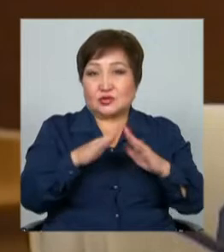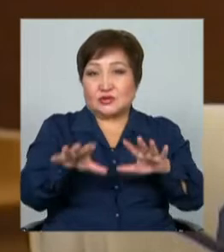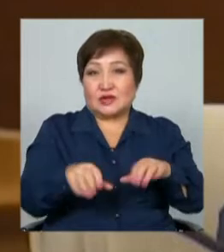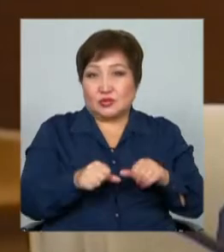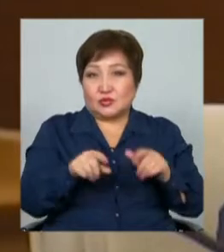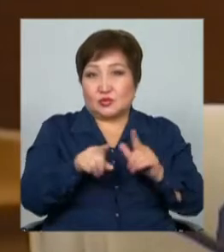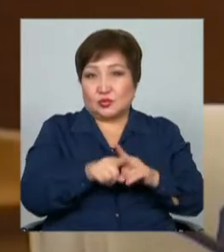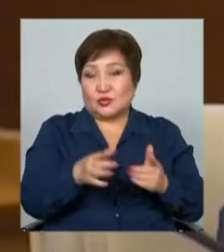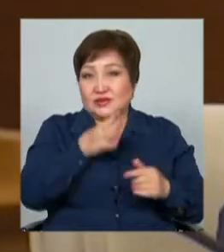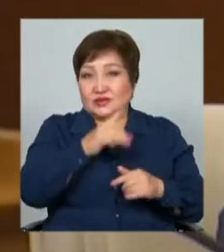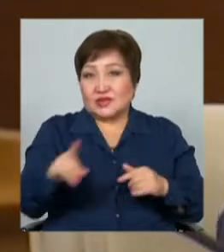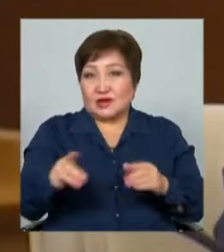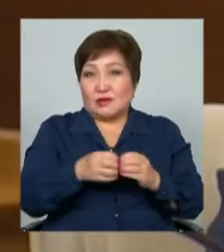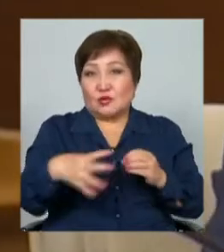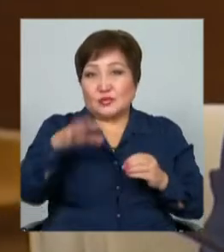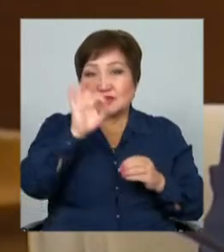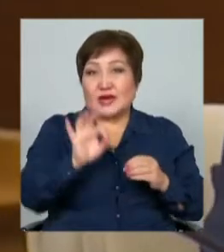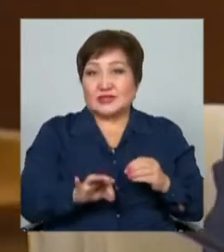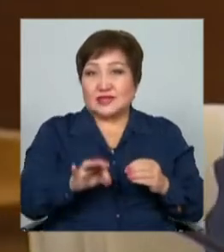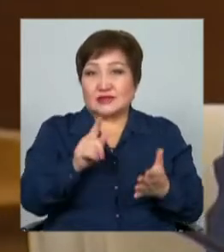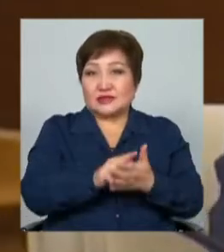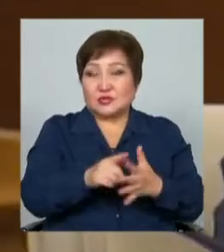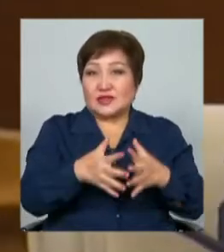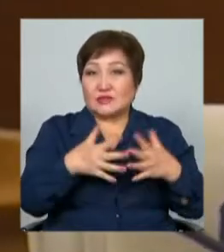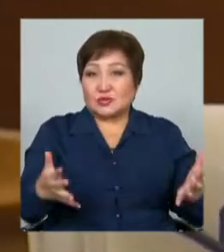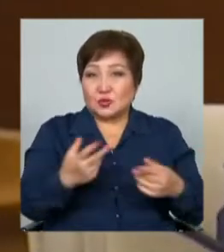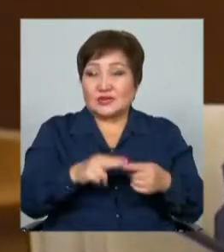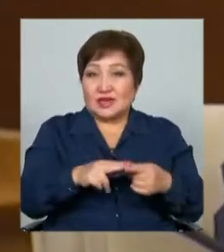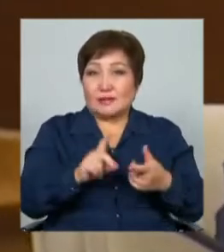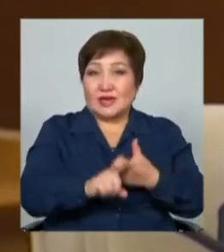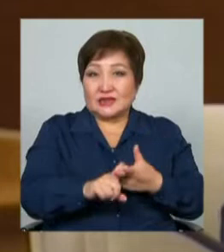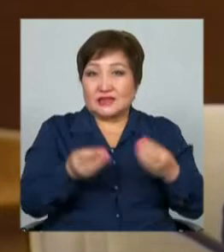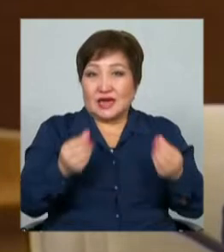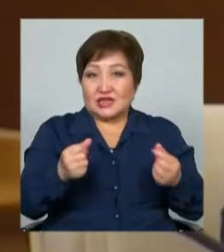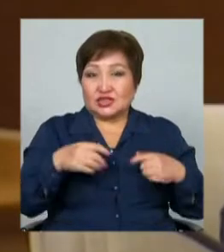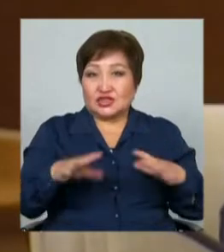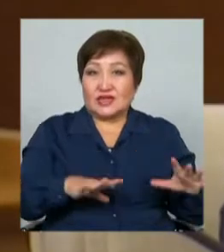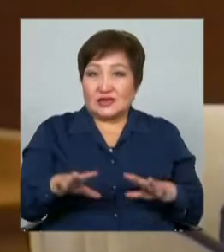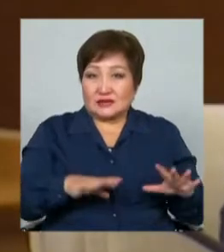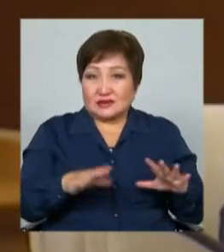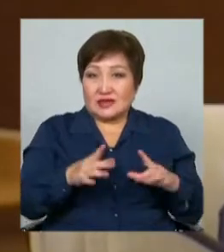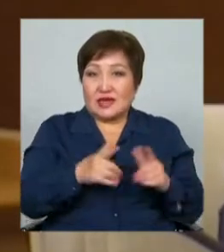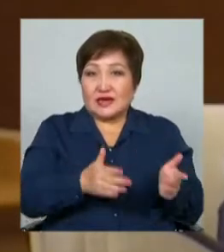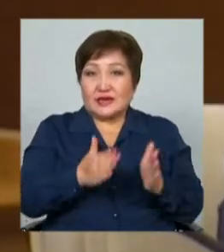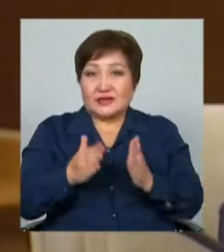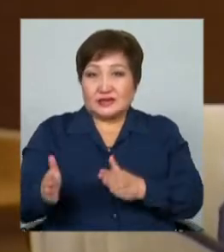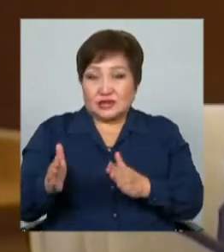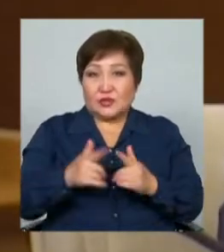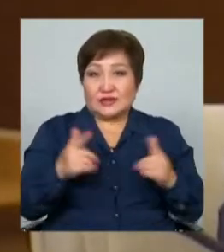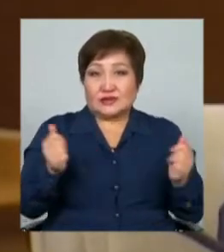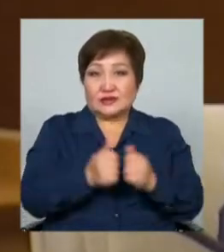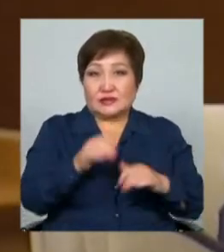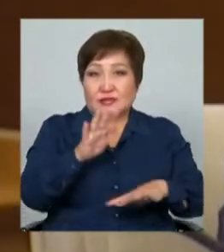ауытқу 10-15%-дан аспау керек деп санаймыз. Осыған байланысты қаржы нарығын реттеу агенттігіне банктер борышкердің